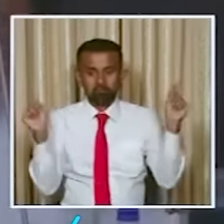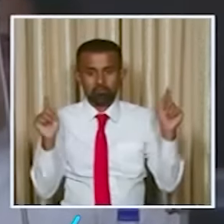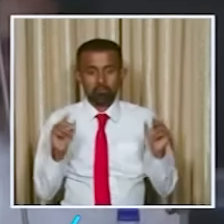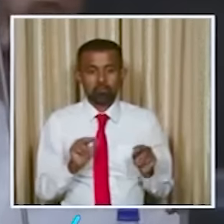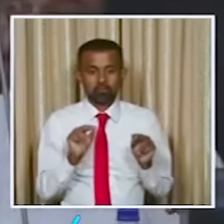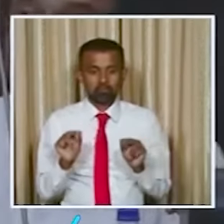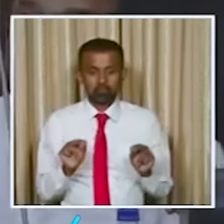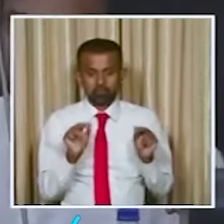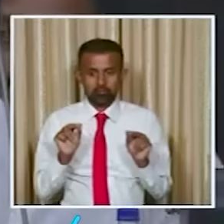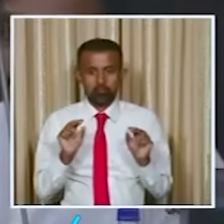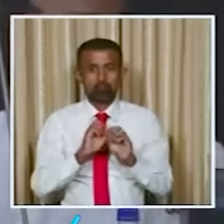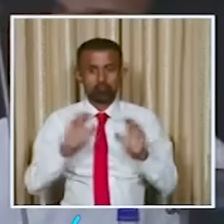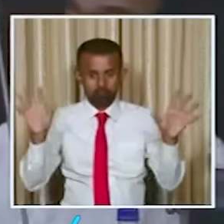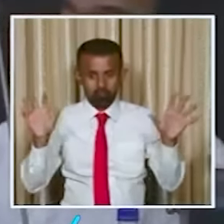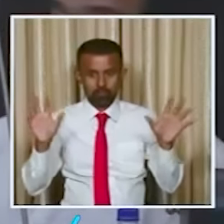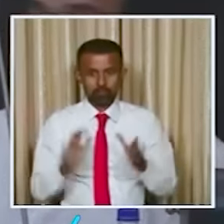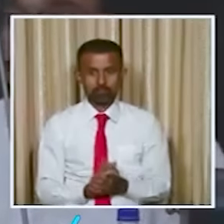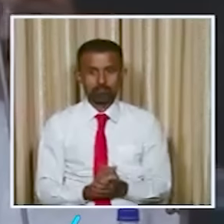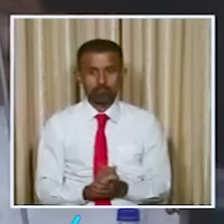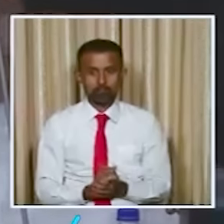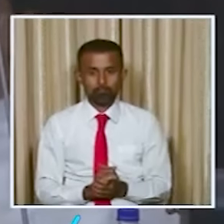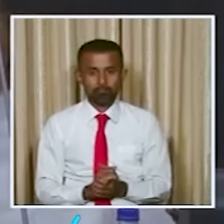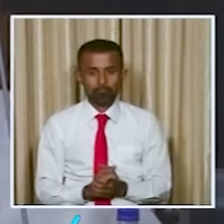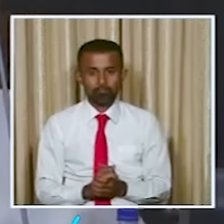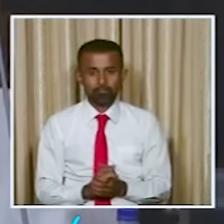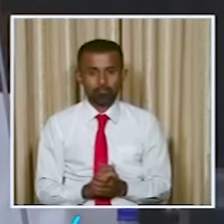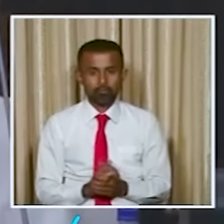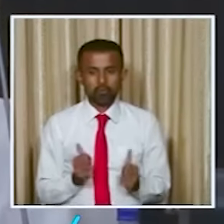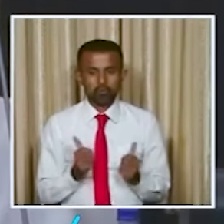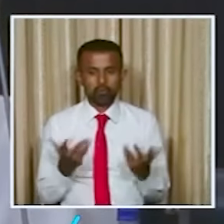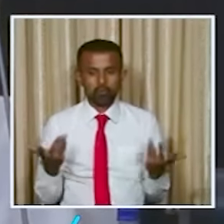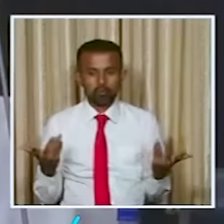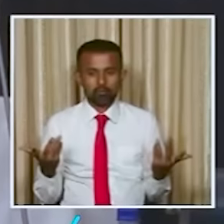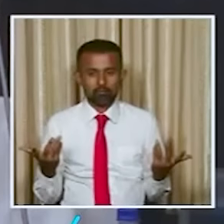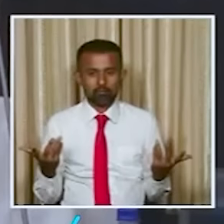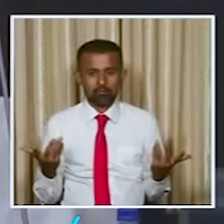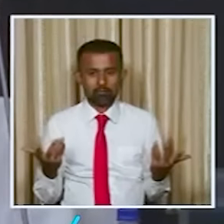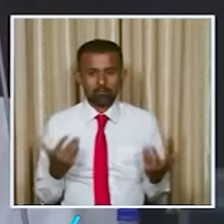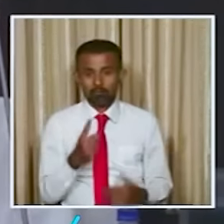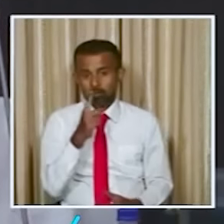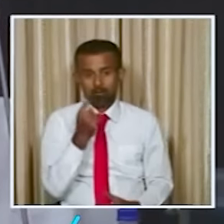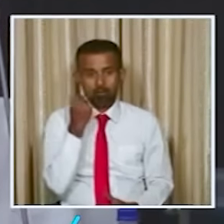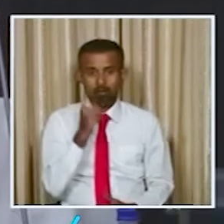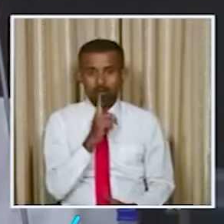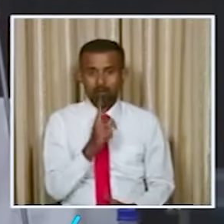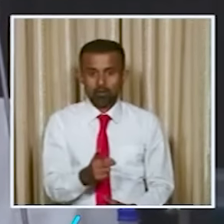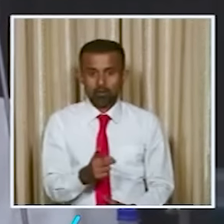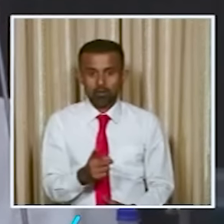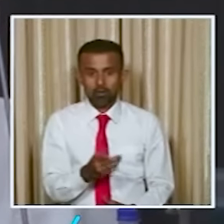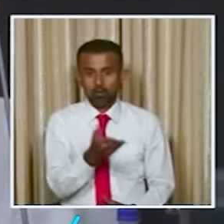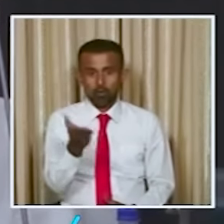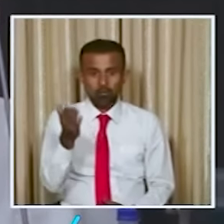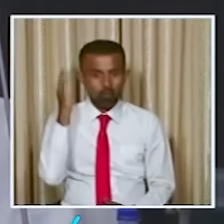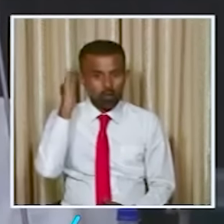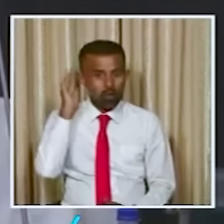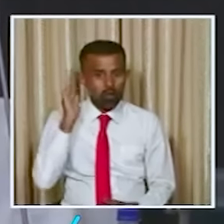හඬපටය දාන්න මං එතුමියට එවන්නම්. ඒක සාධාරණ සදාචාරාත්මක නෑ. හැබැයි මම එකක් කියනවා, මම එකක් ඔබතුමියගෙන්